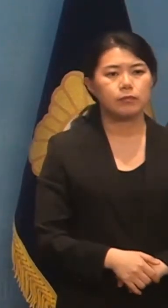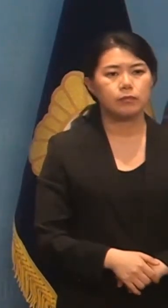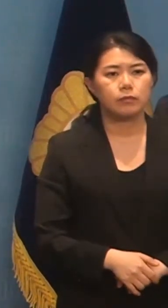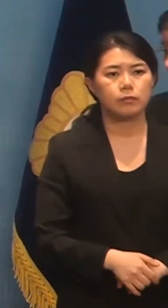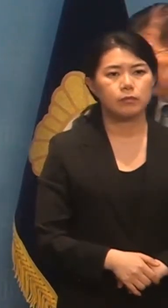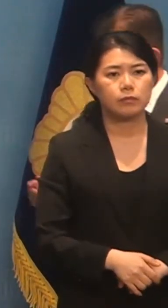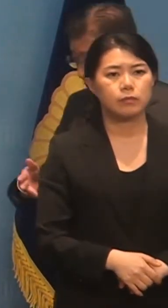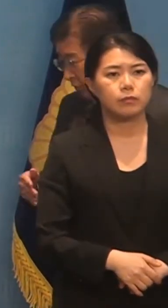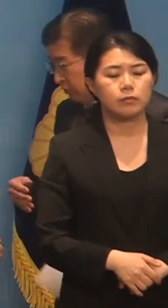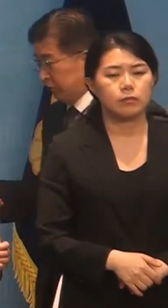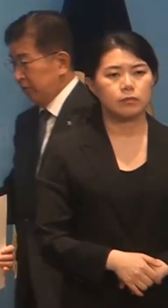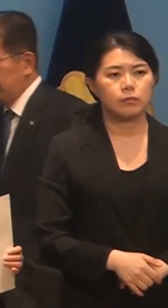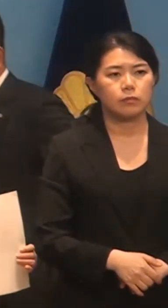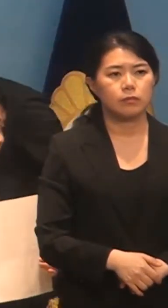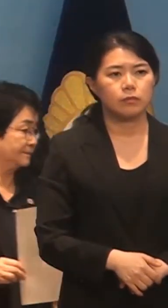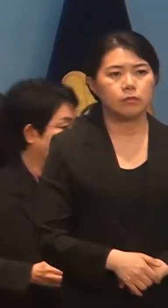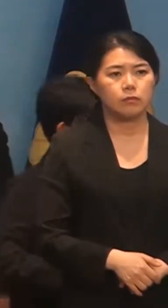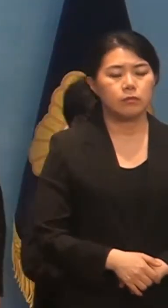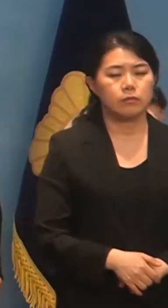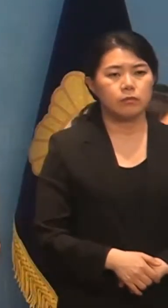있다.